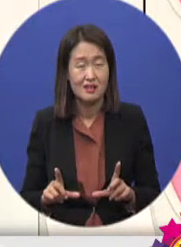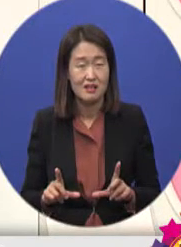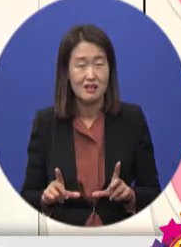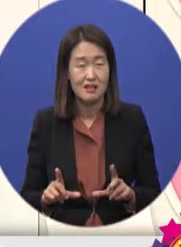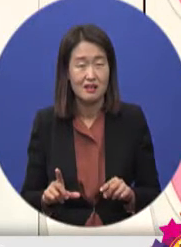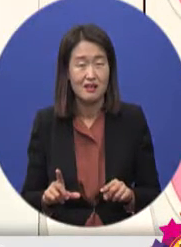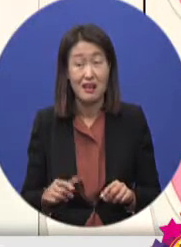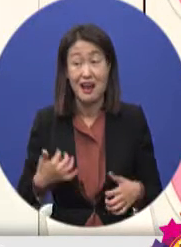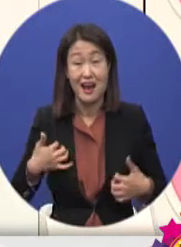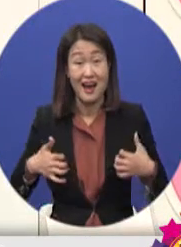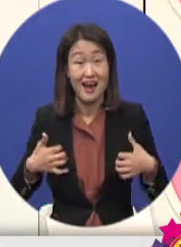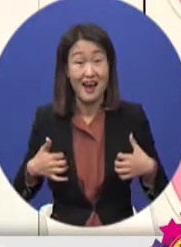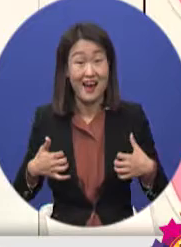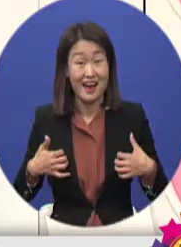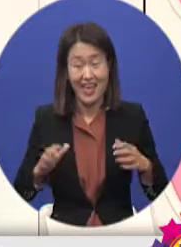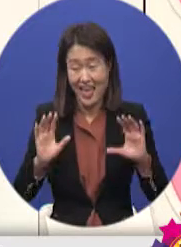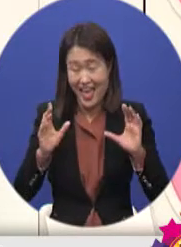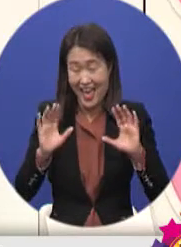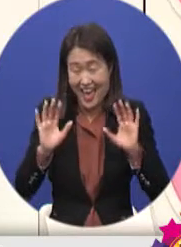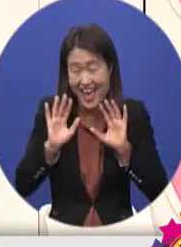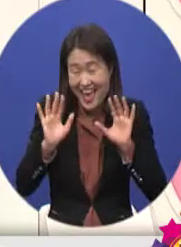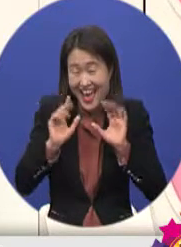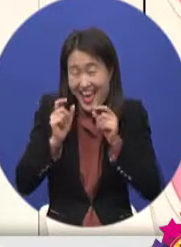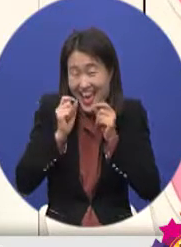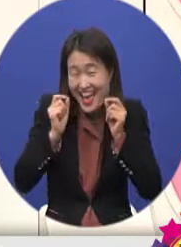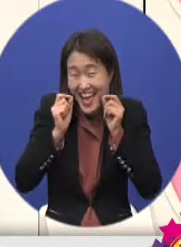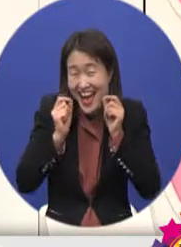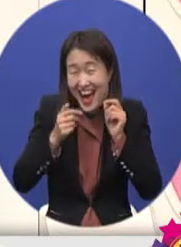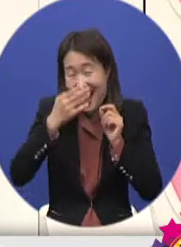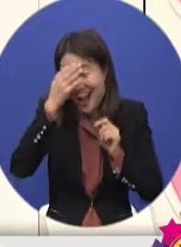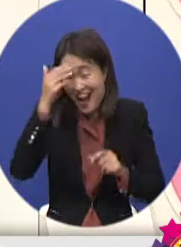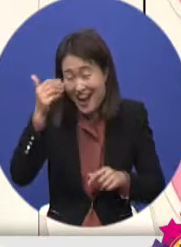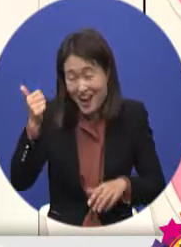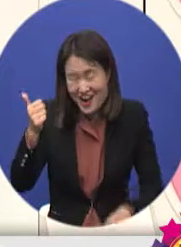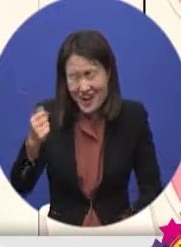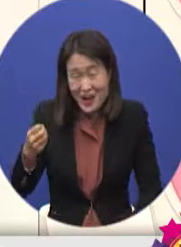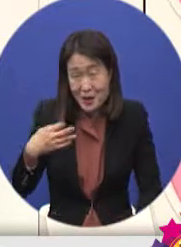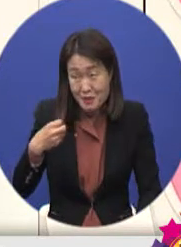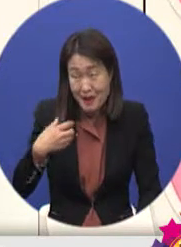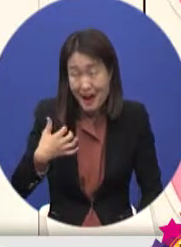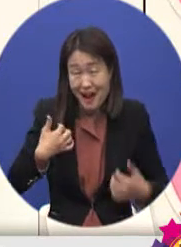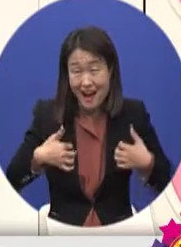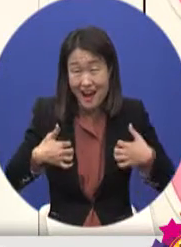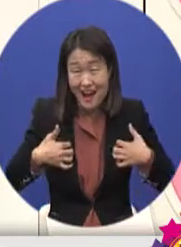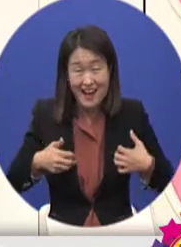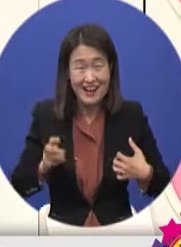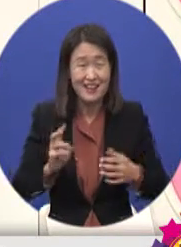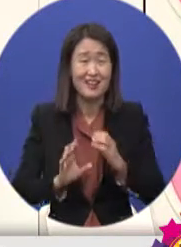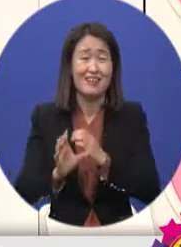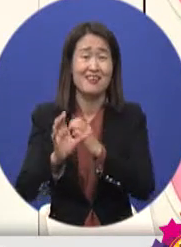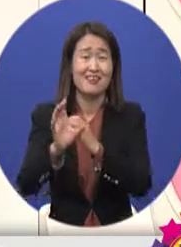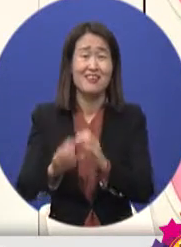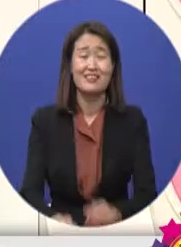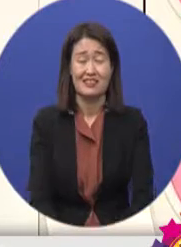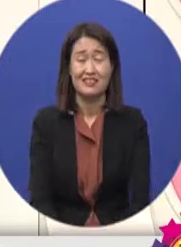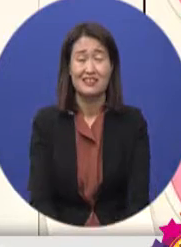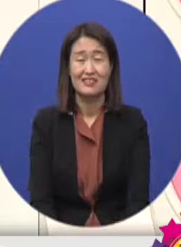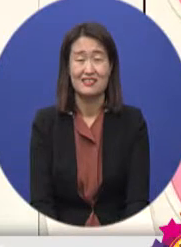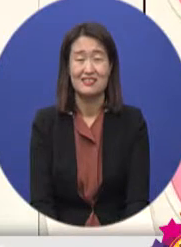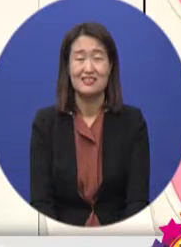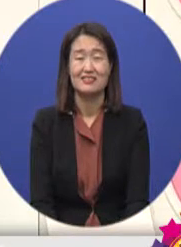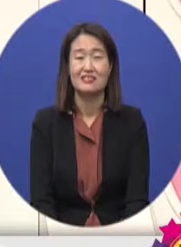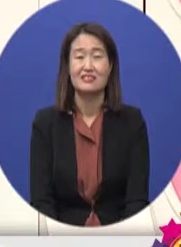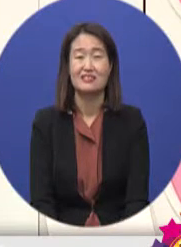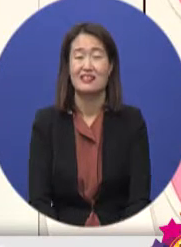돌아와요. 네, 아기가 이제 빵긋빵긋 웃고 할아버지 그러고 하면 더 달라지겠어요. 예예예. 예, 예. 네,